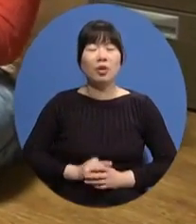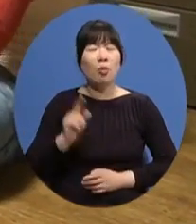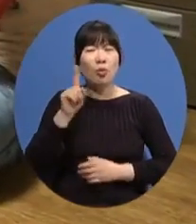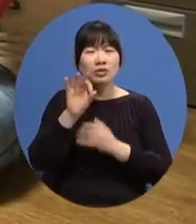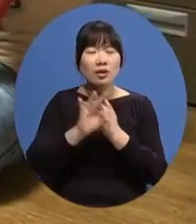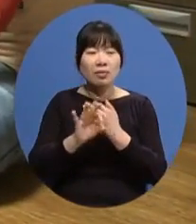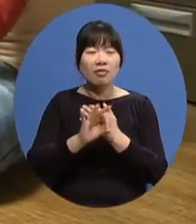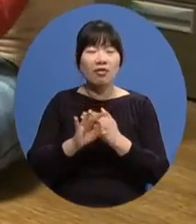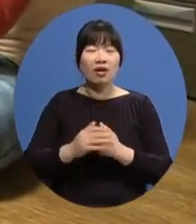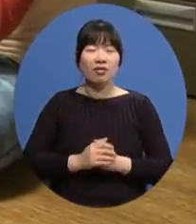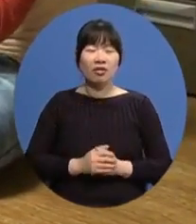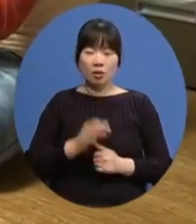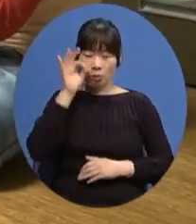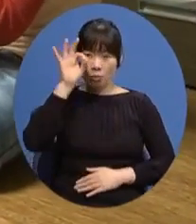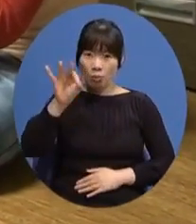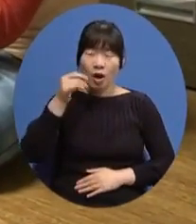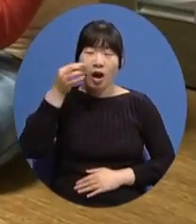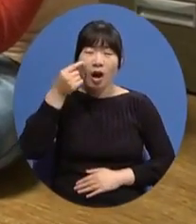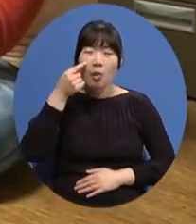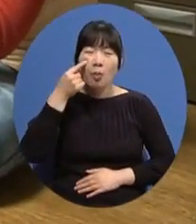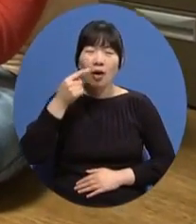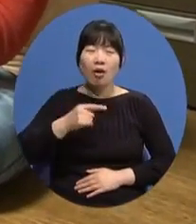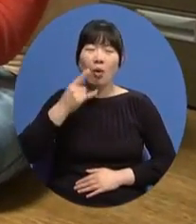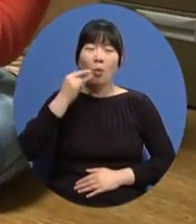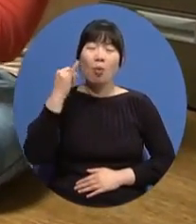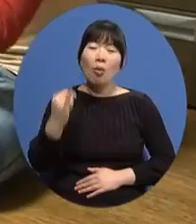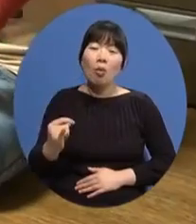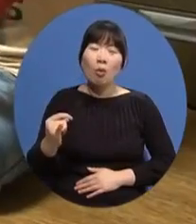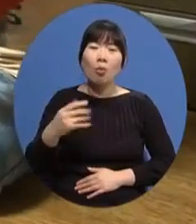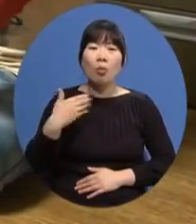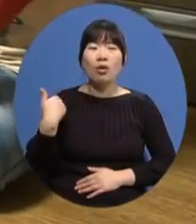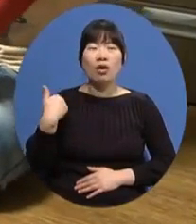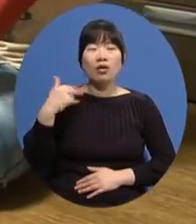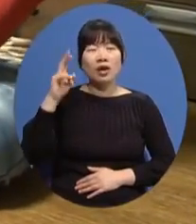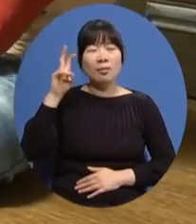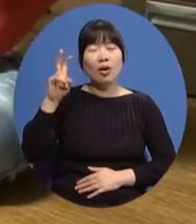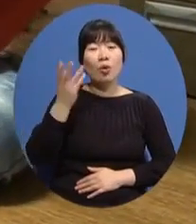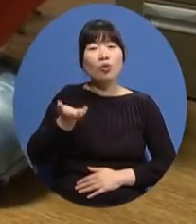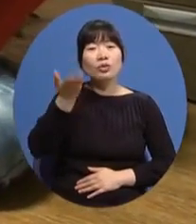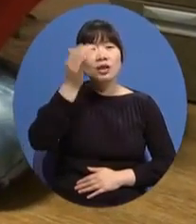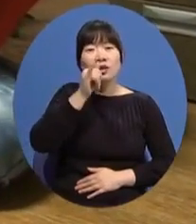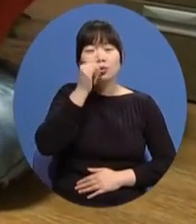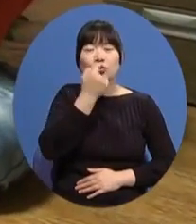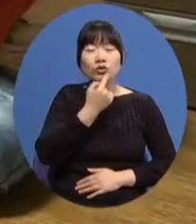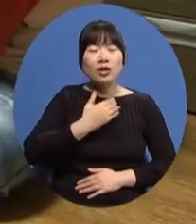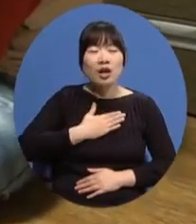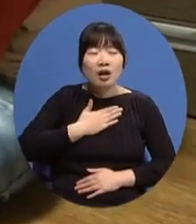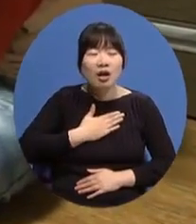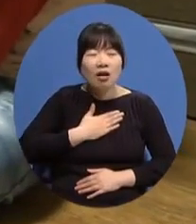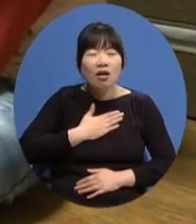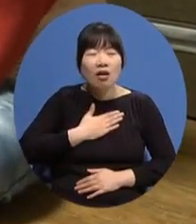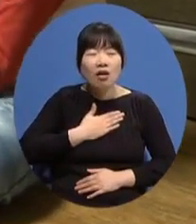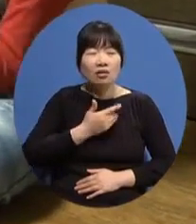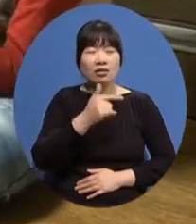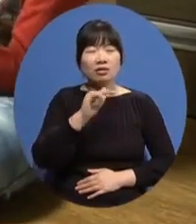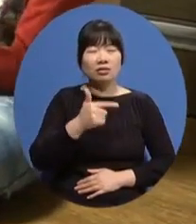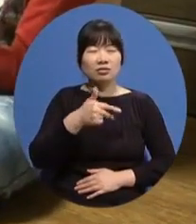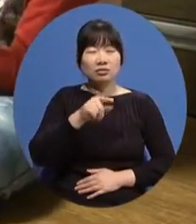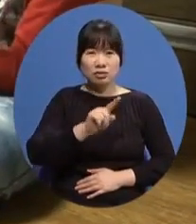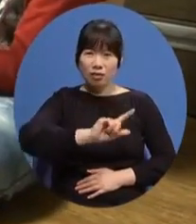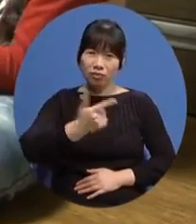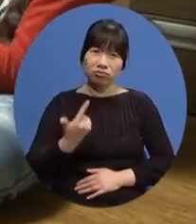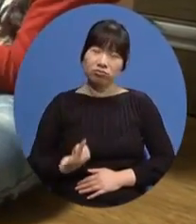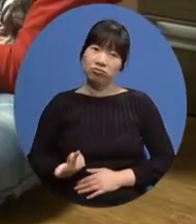뭐냐면요, 봐봐요. 엄마가 몰랐을 텐데 여기 위에만 있는 줄 알죠? 이거 닌자도 아니잖아.